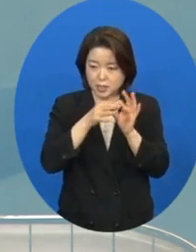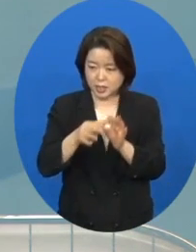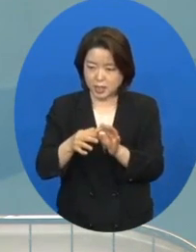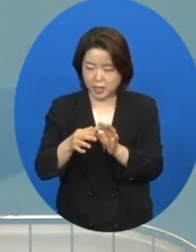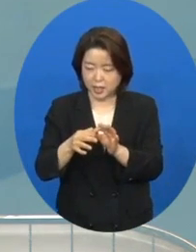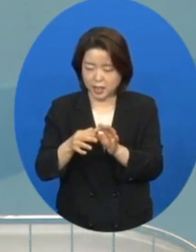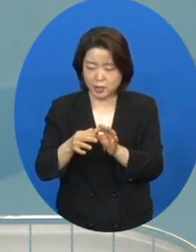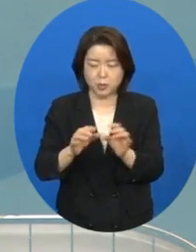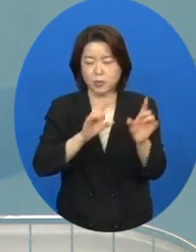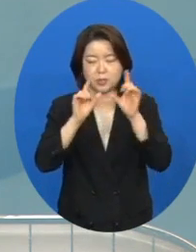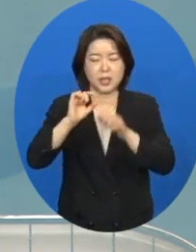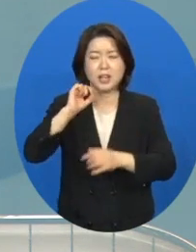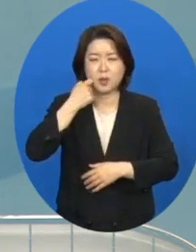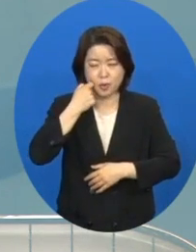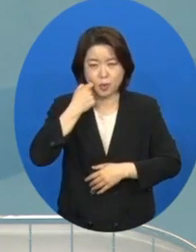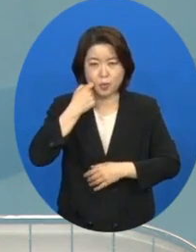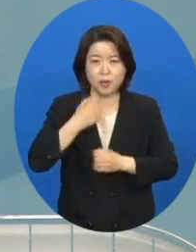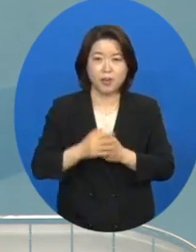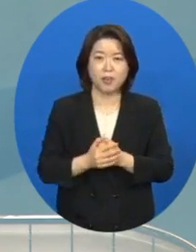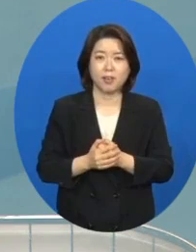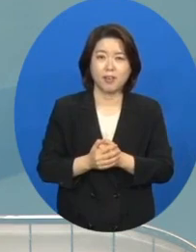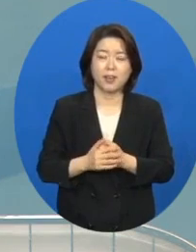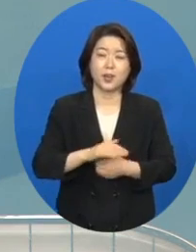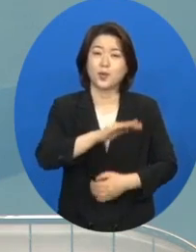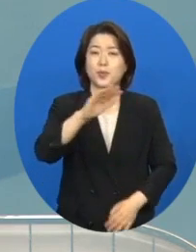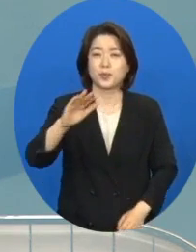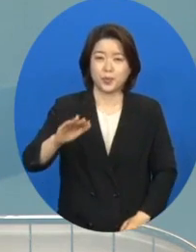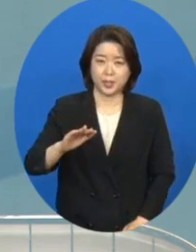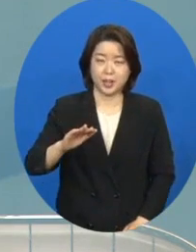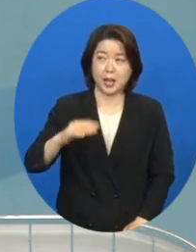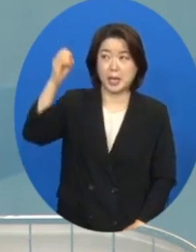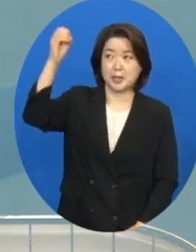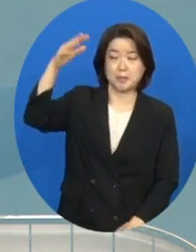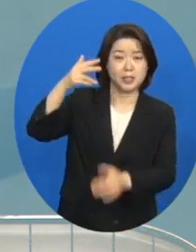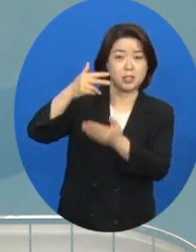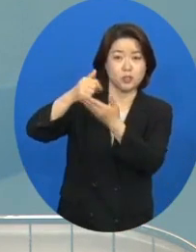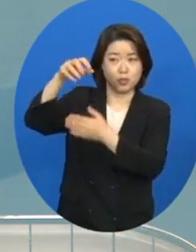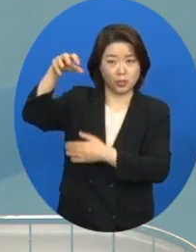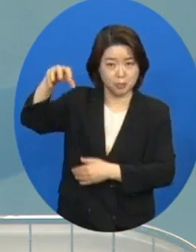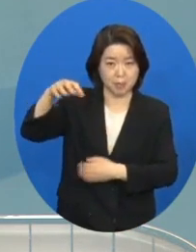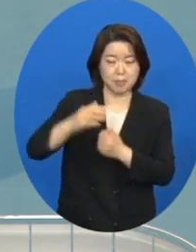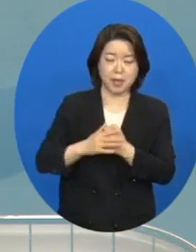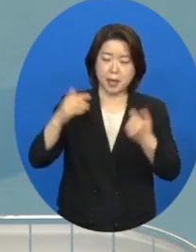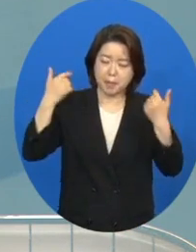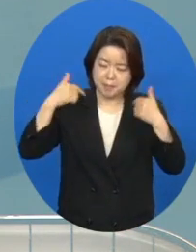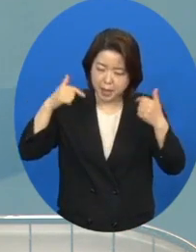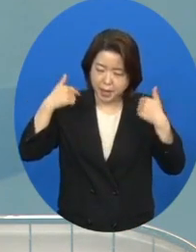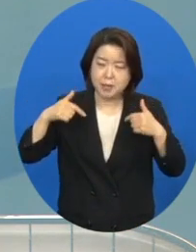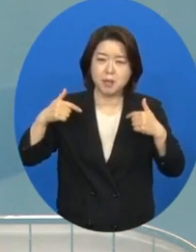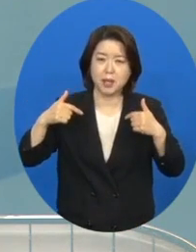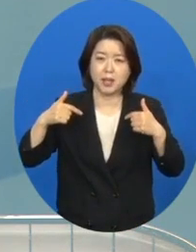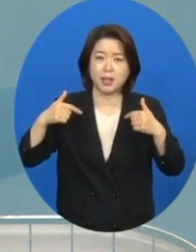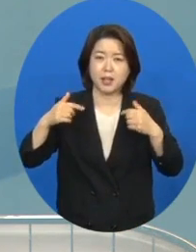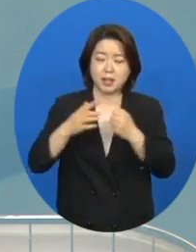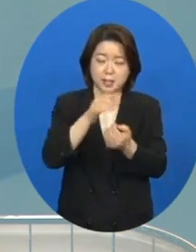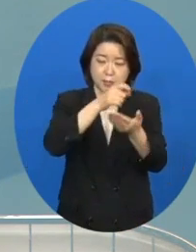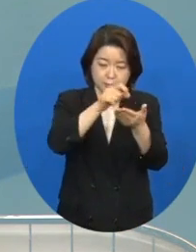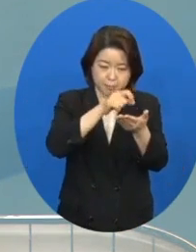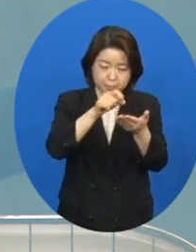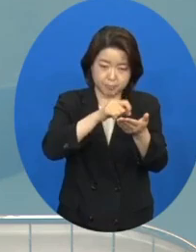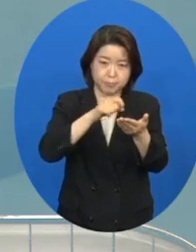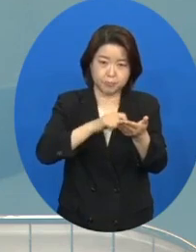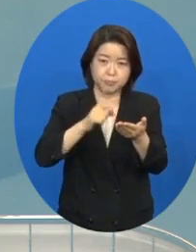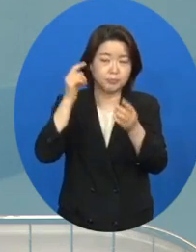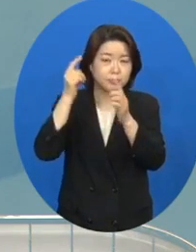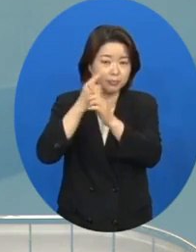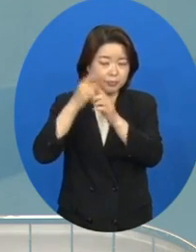살 수만은 없으니, 우리가 빛이신 주님 앞에서 매일매일을 기록해보는